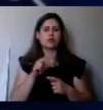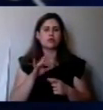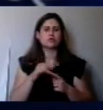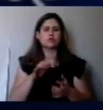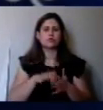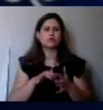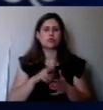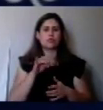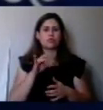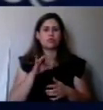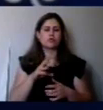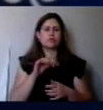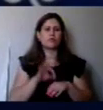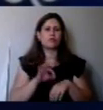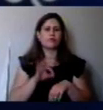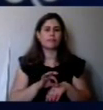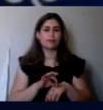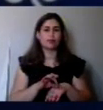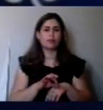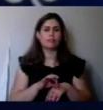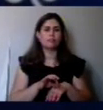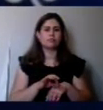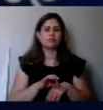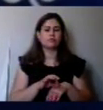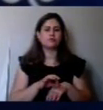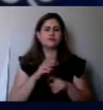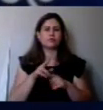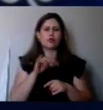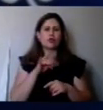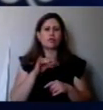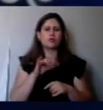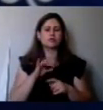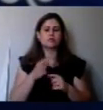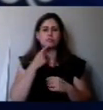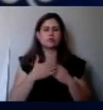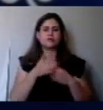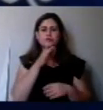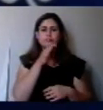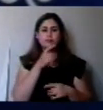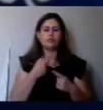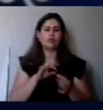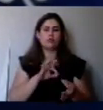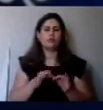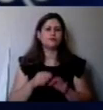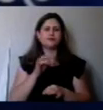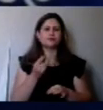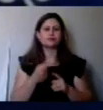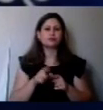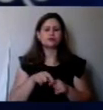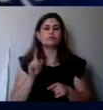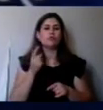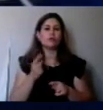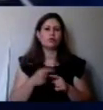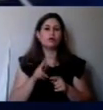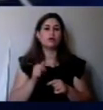спричинених коронавірусною хворобою пан Юрій Ромаскевич. Найближчим часом детальну інформацію про те, чому і